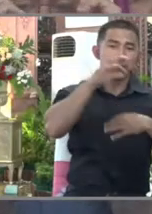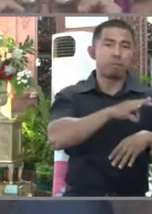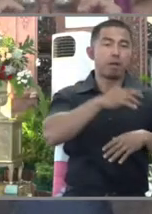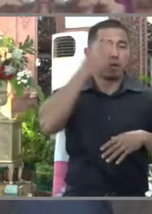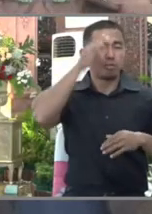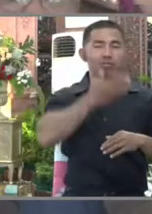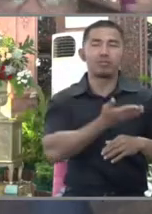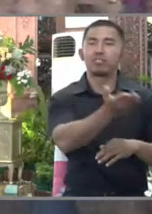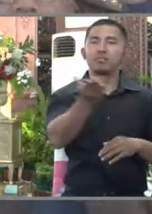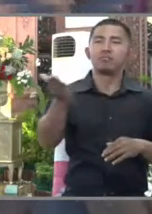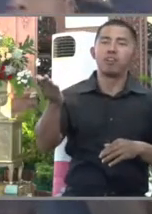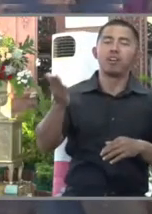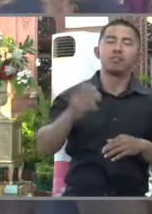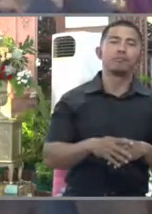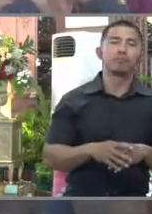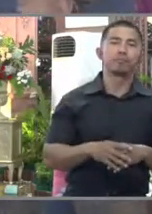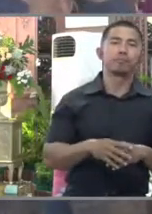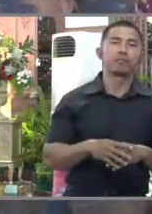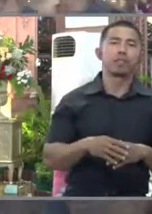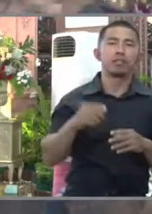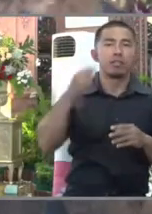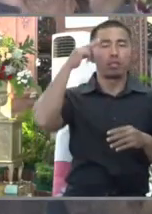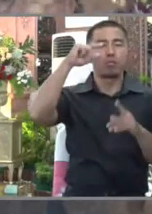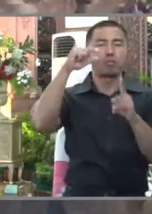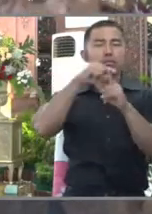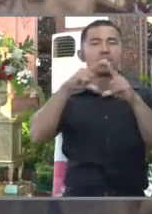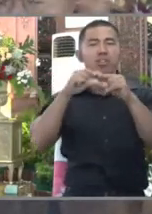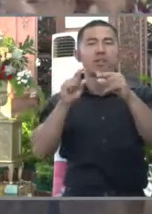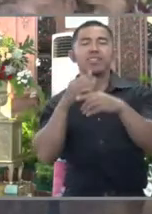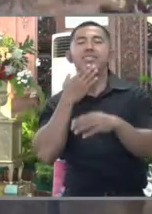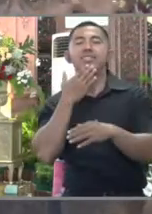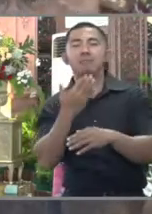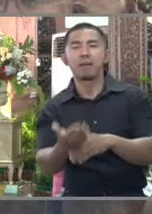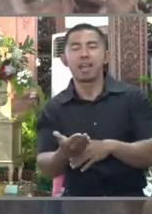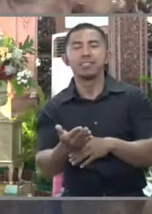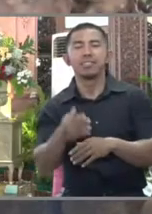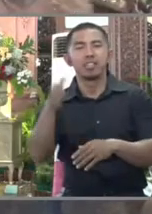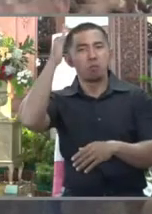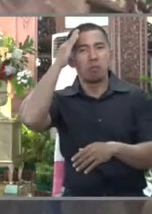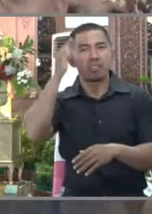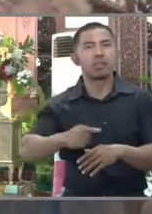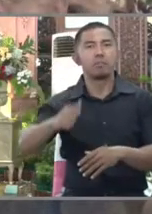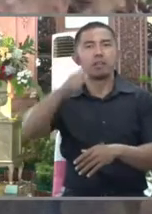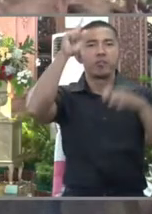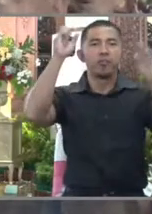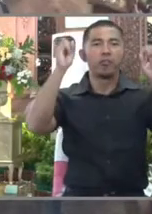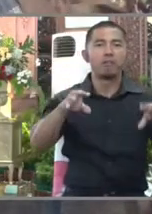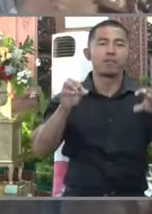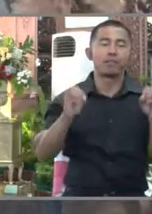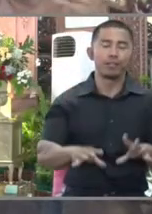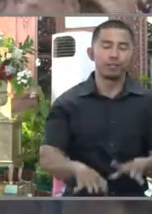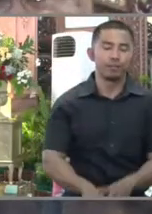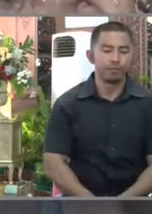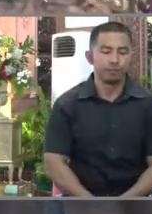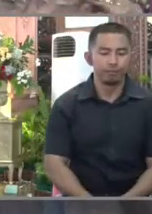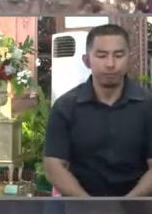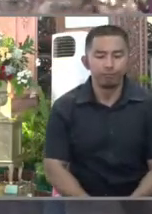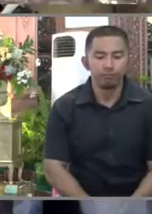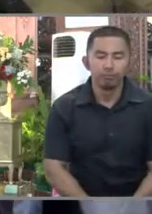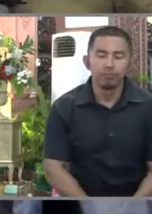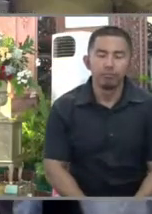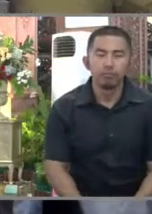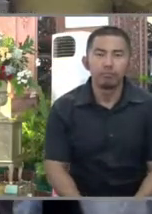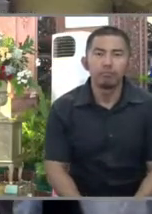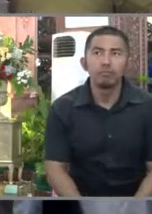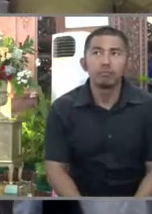kita semua, berkah bagi Provinsi Jawa Tengah. Sekian, terima kasih. Wassalamualaikum warahmatullahi wabarakatuh. Waalaikumsalam